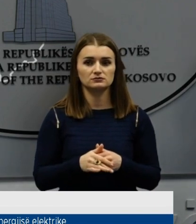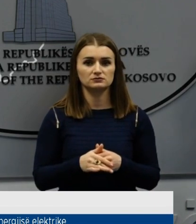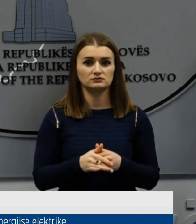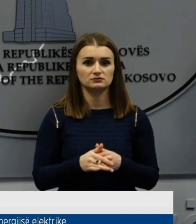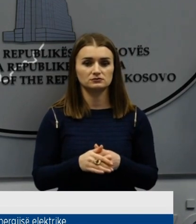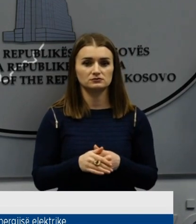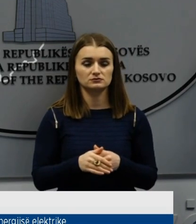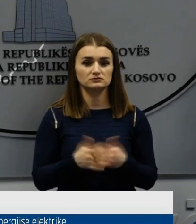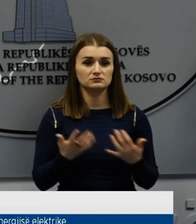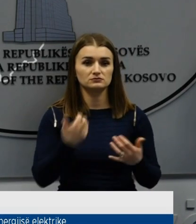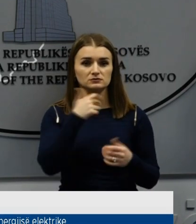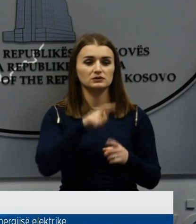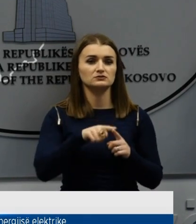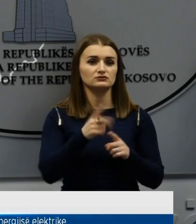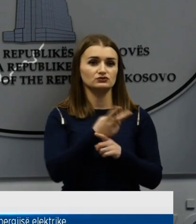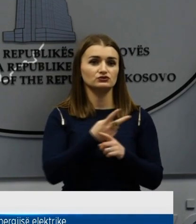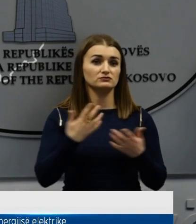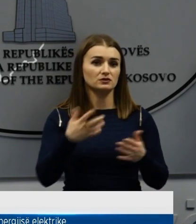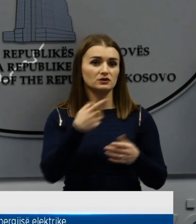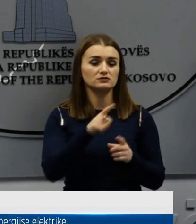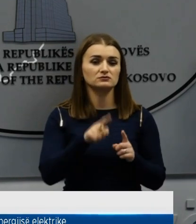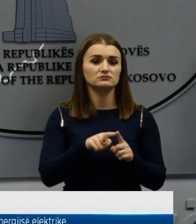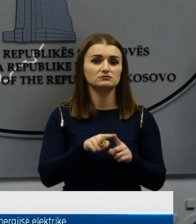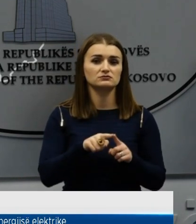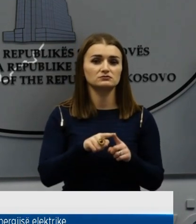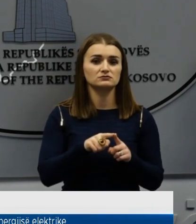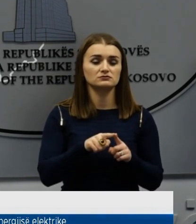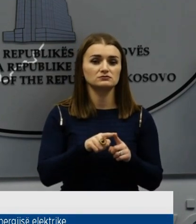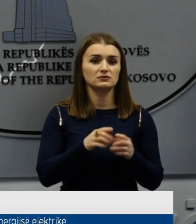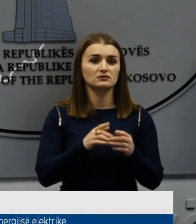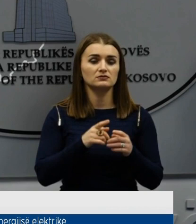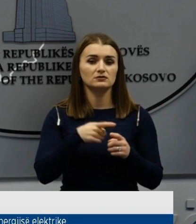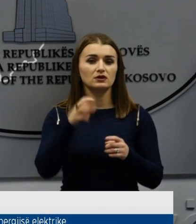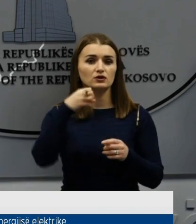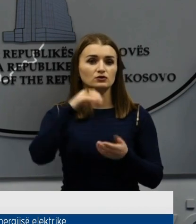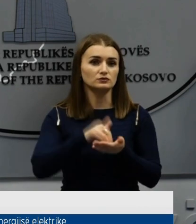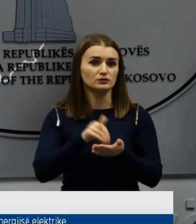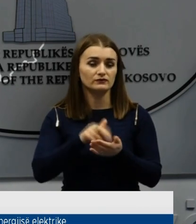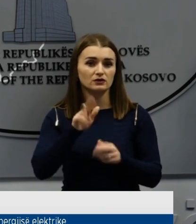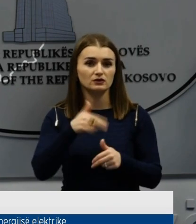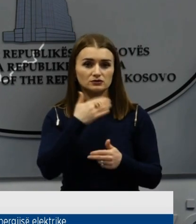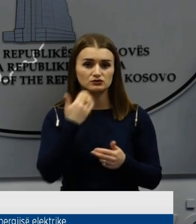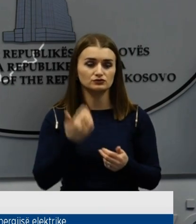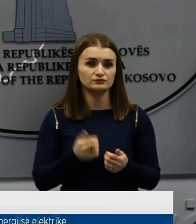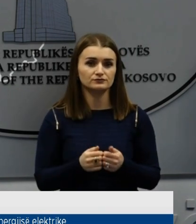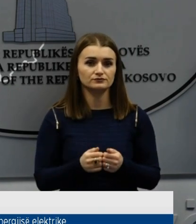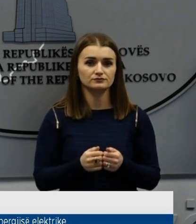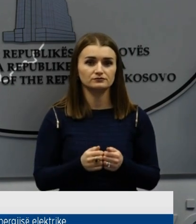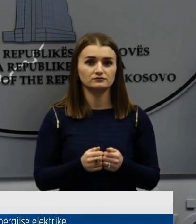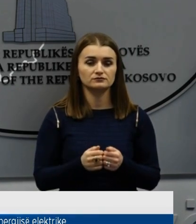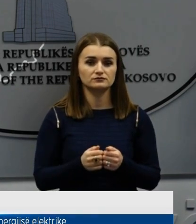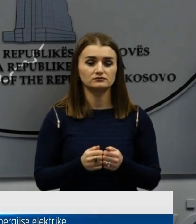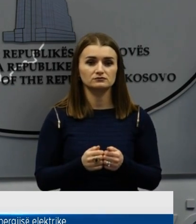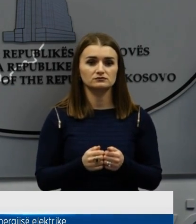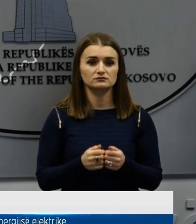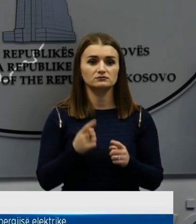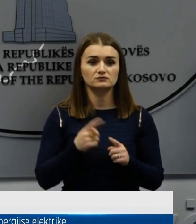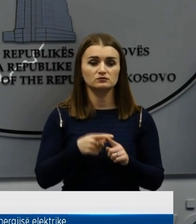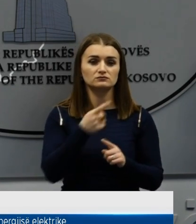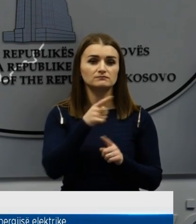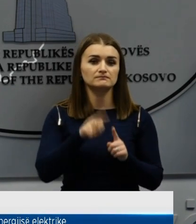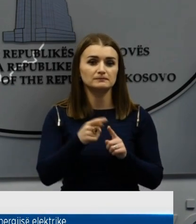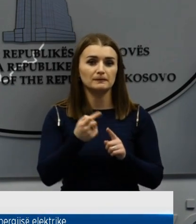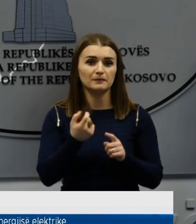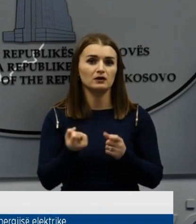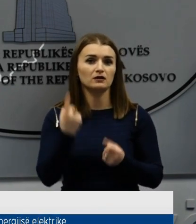vendore, mirë po fatkeqësisht gjatë 4-5 ditëve të fundit, edhe ata kanë qenë duke devijuar nga sistemi, sepse nuk kanë pasur